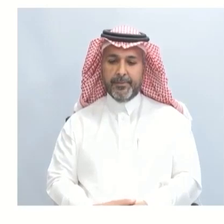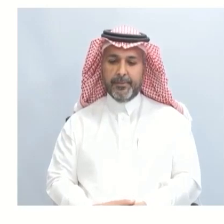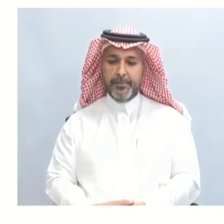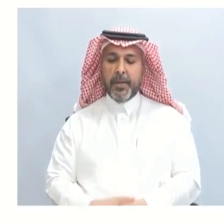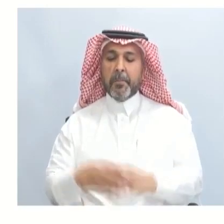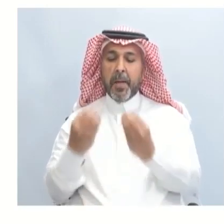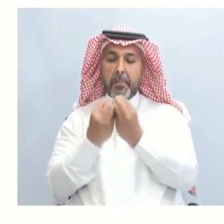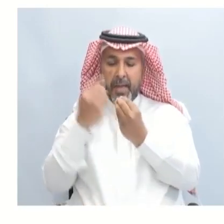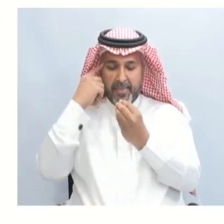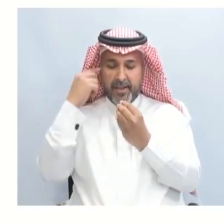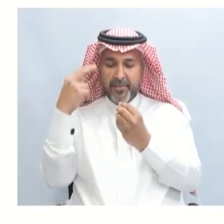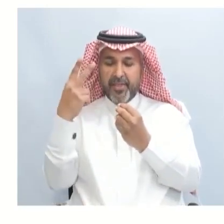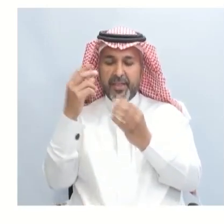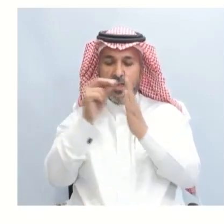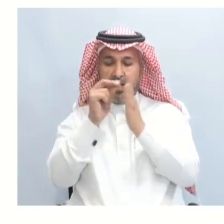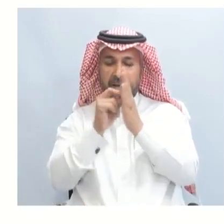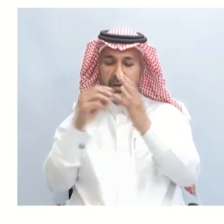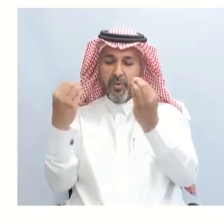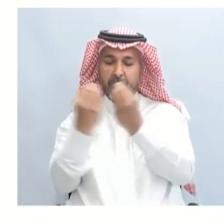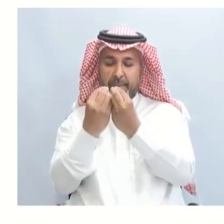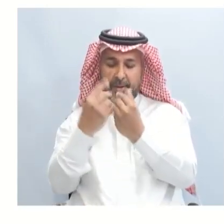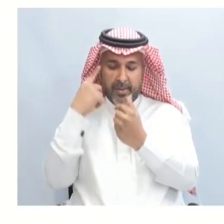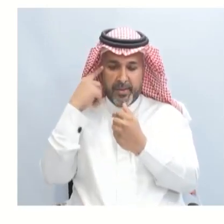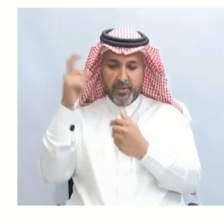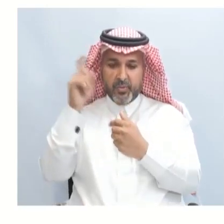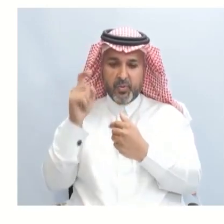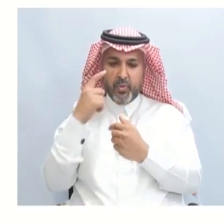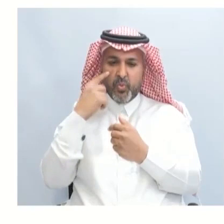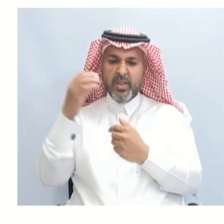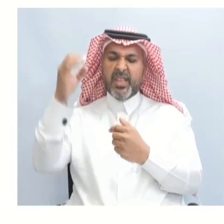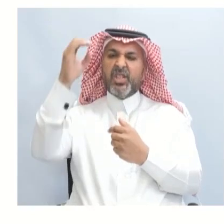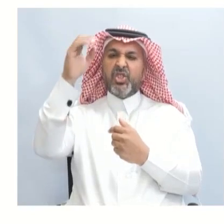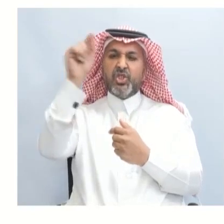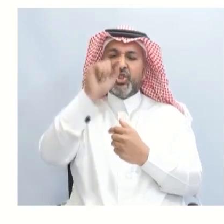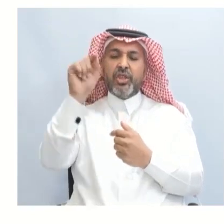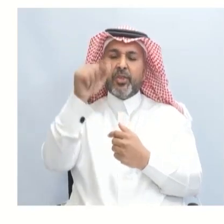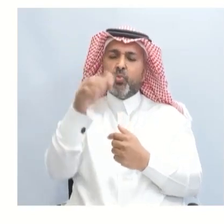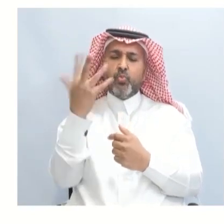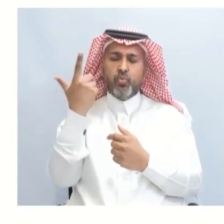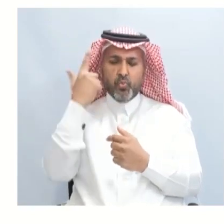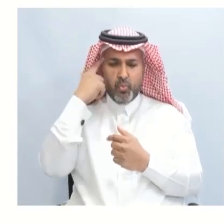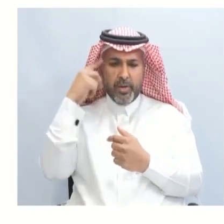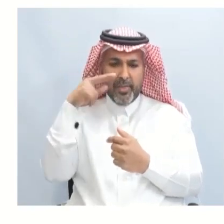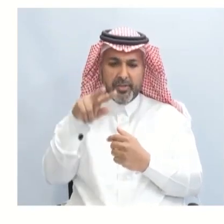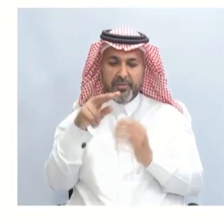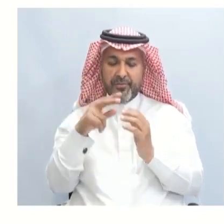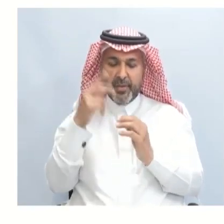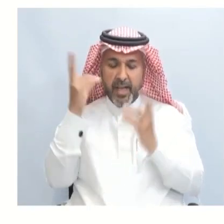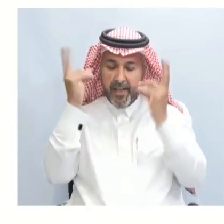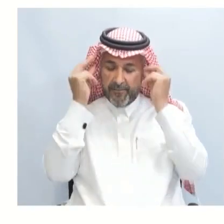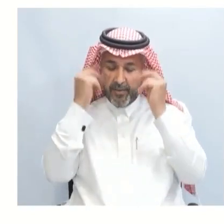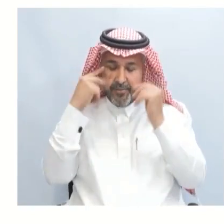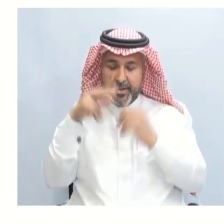مرتبطه بعضها مع بعض طيب فكر ما هو الثابت جي هو عباره عن ماذا هو عباره عن هذا المقدار من